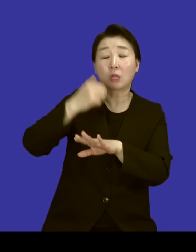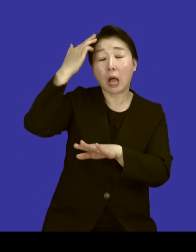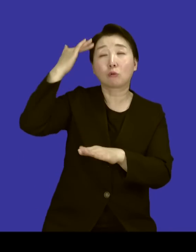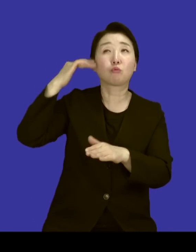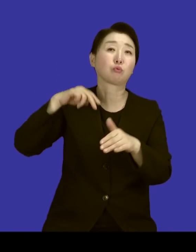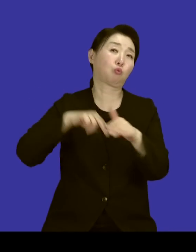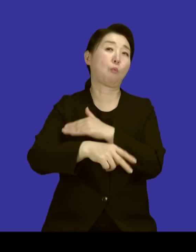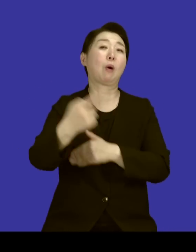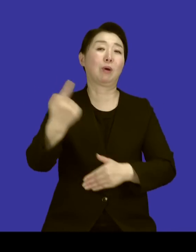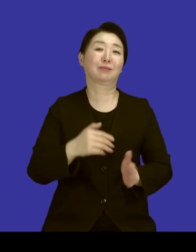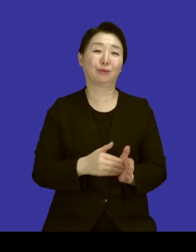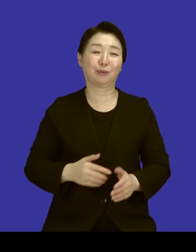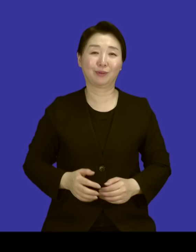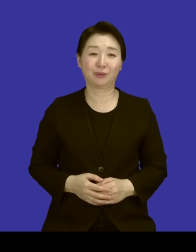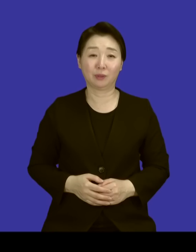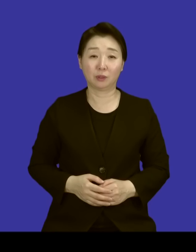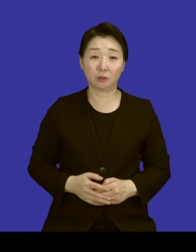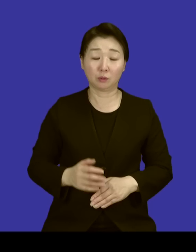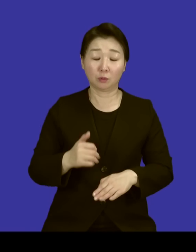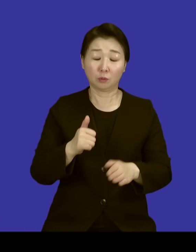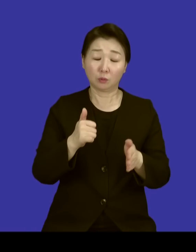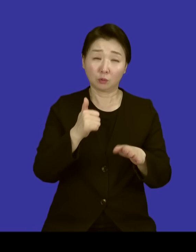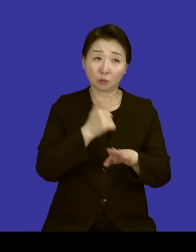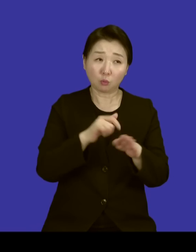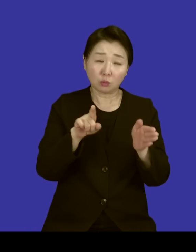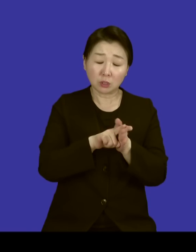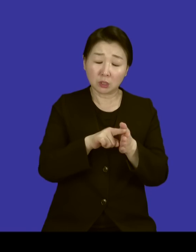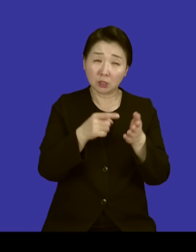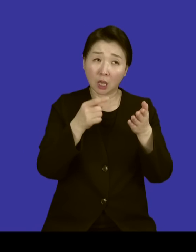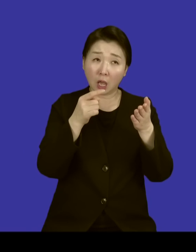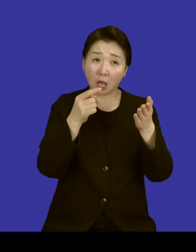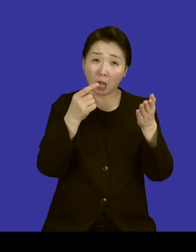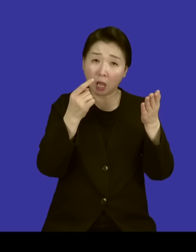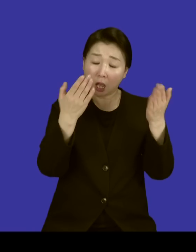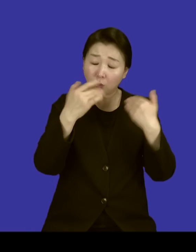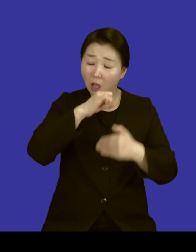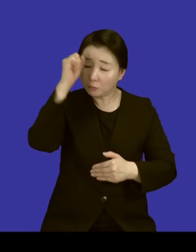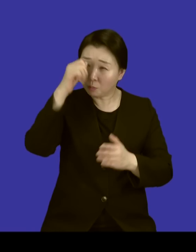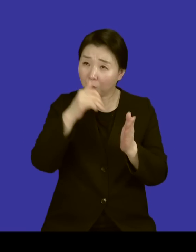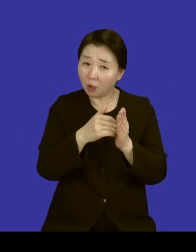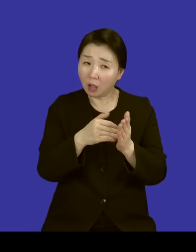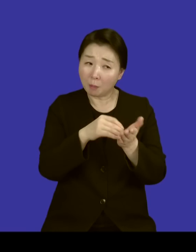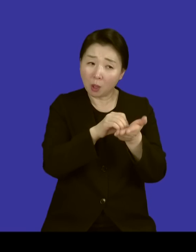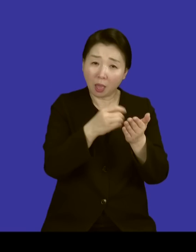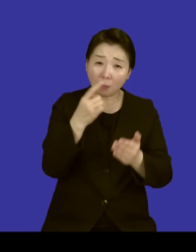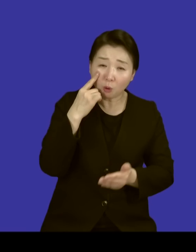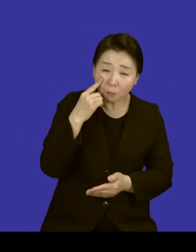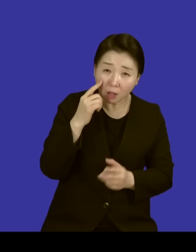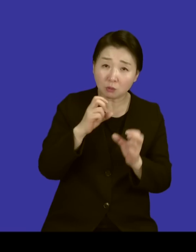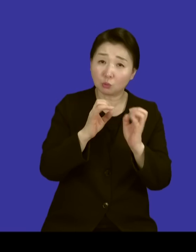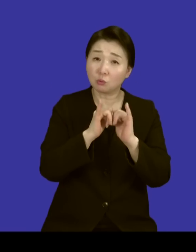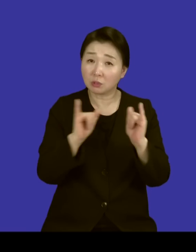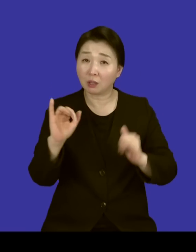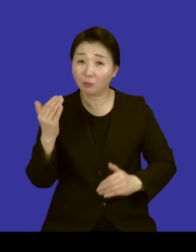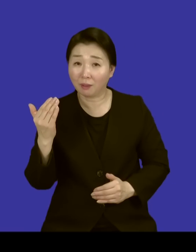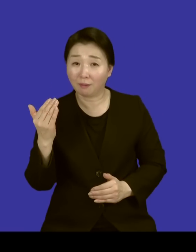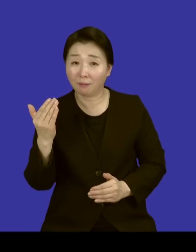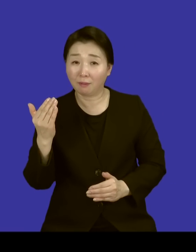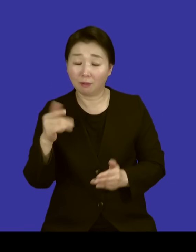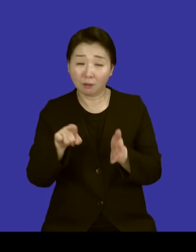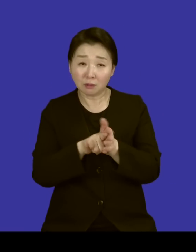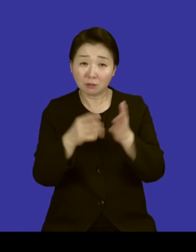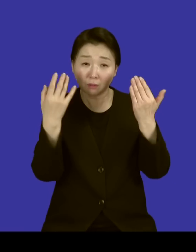신학 합격되니까 한번 가볼까? 그리고 뭐 전도사하고 그 신학교 갔더니 뭐